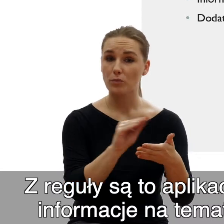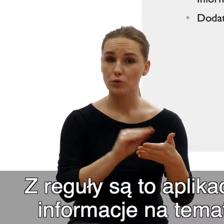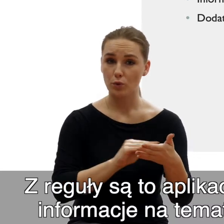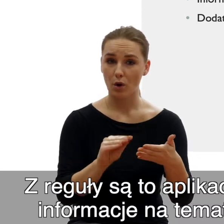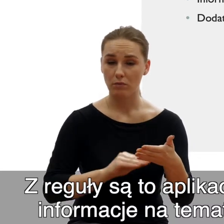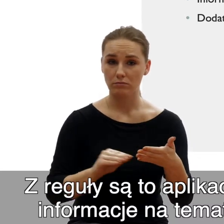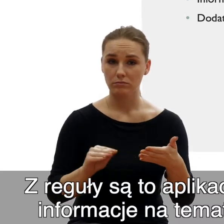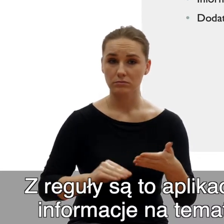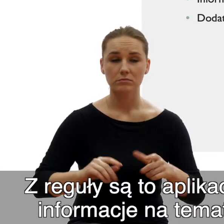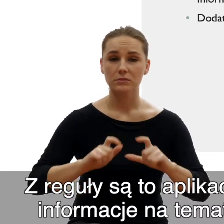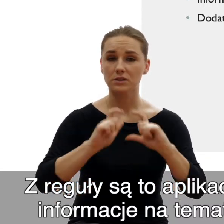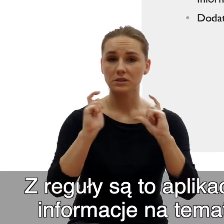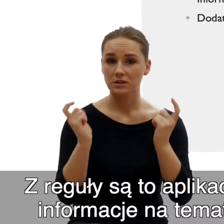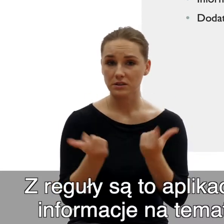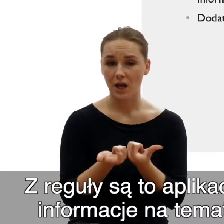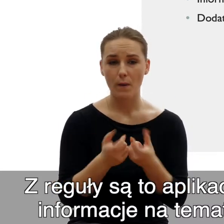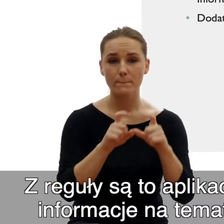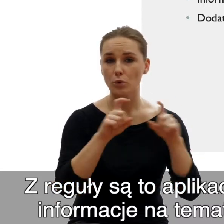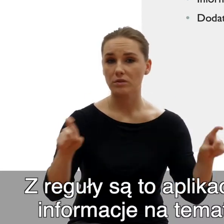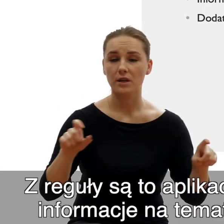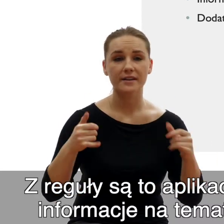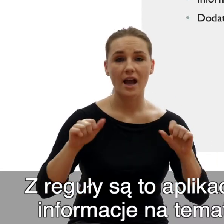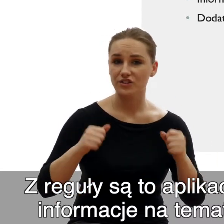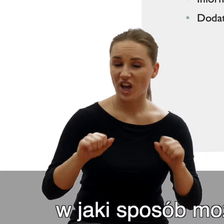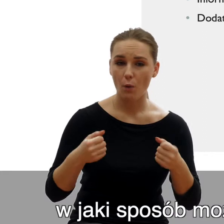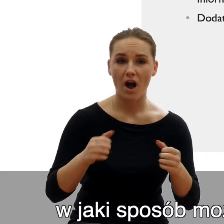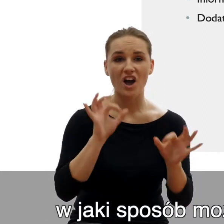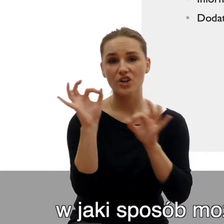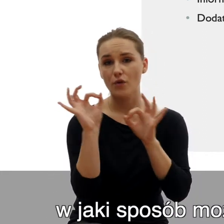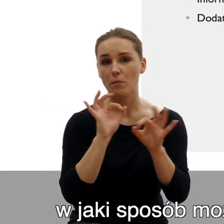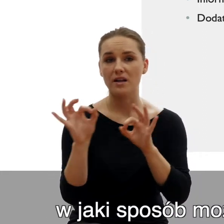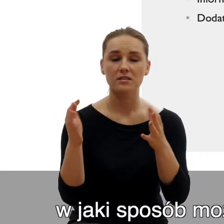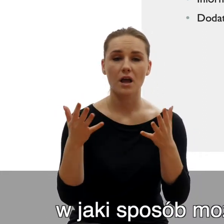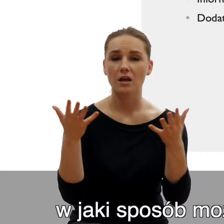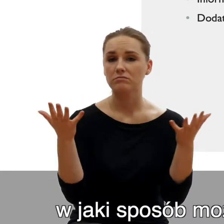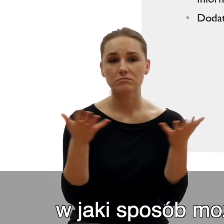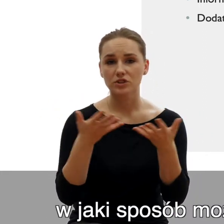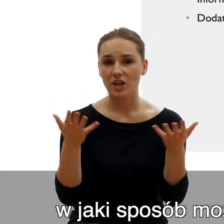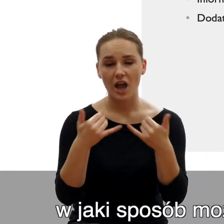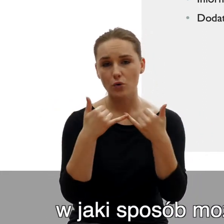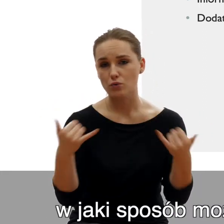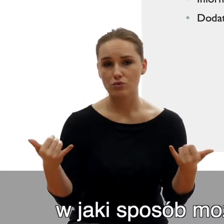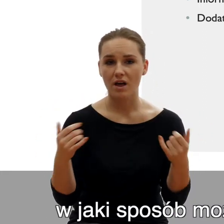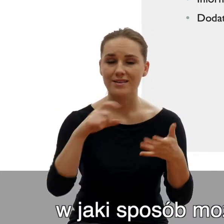tego, gdzie znajdują się różne sale wykładowe, gdzie znajdują się